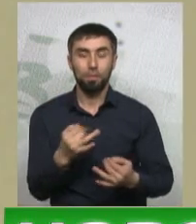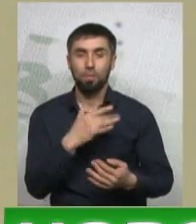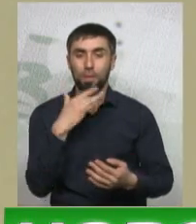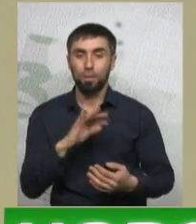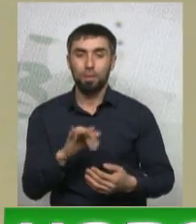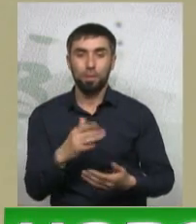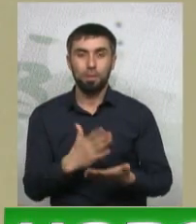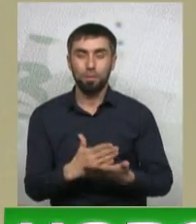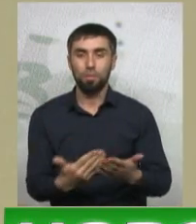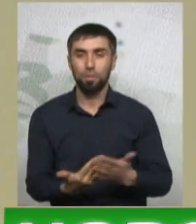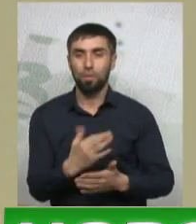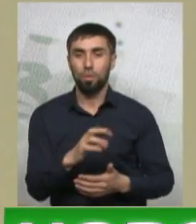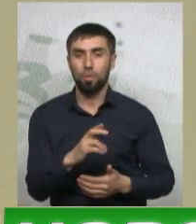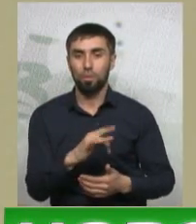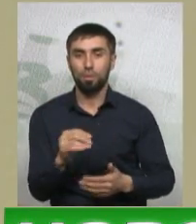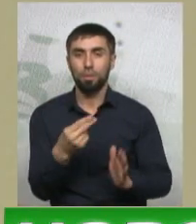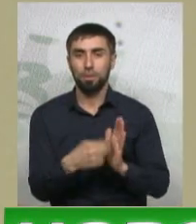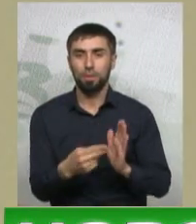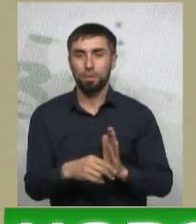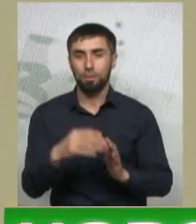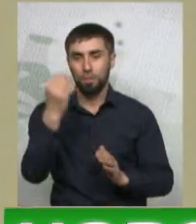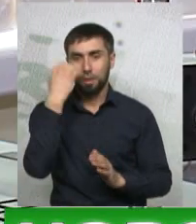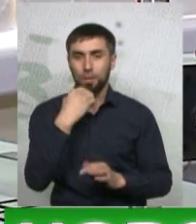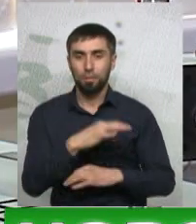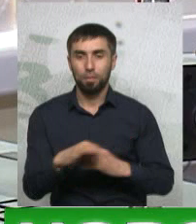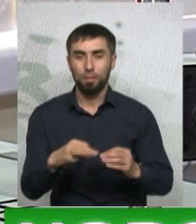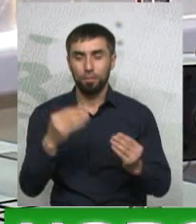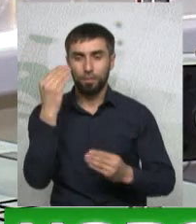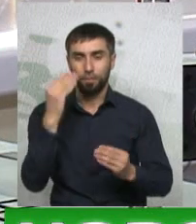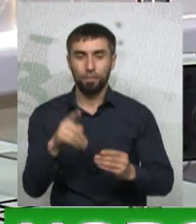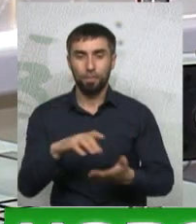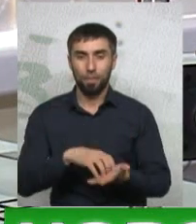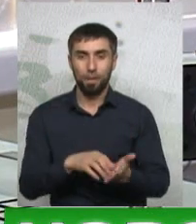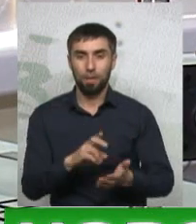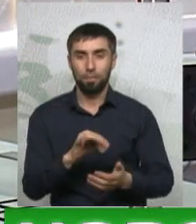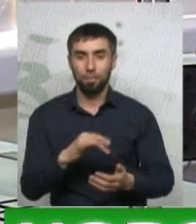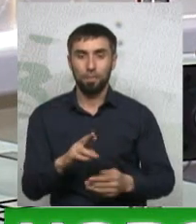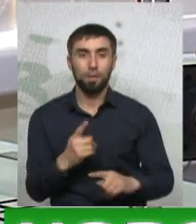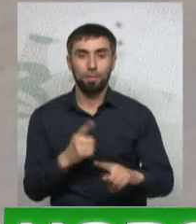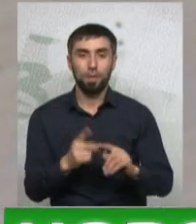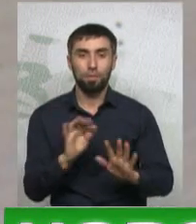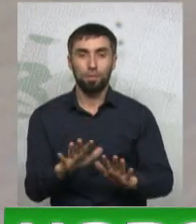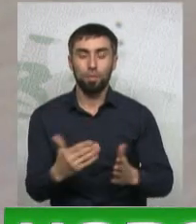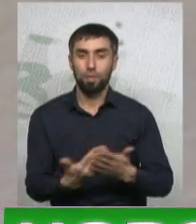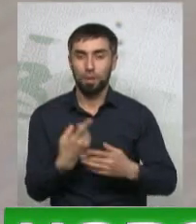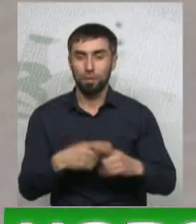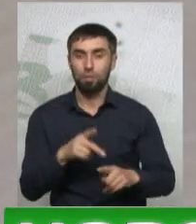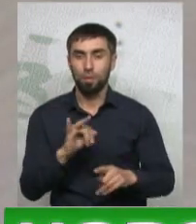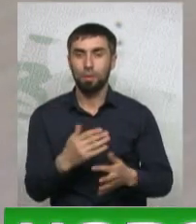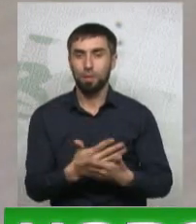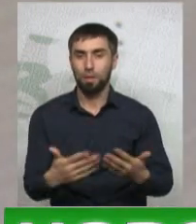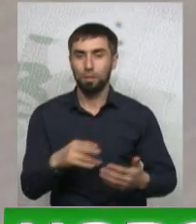роль в этом играет и современное оборудование, приобретенное благодаря проекту. К примеру, кабинет биологии пополнился не только новой техникой, но и